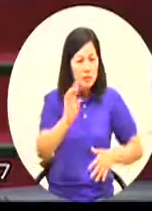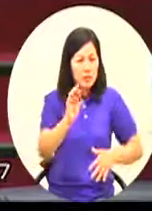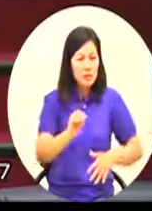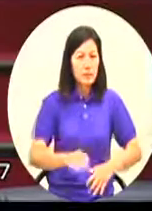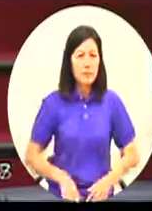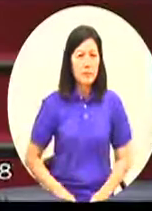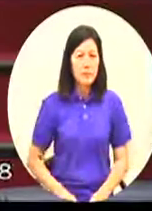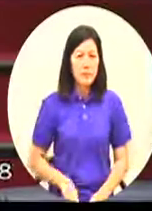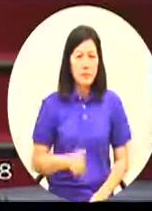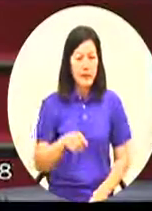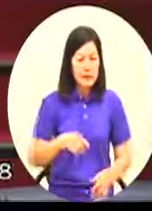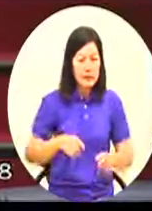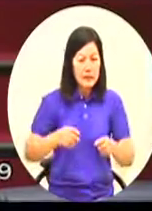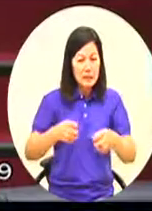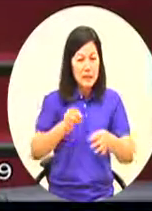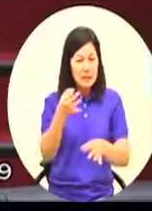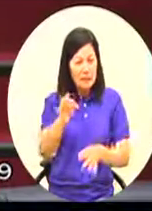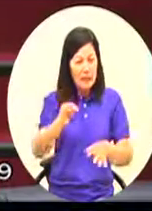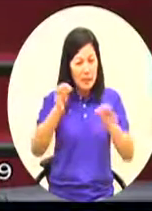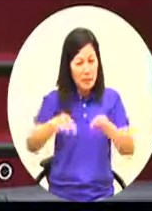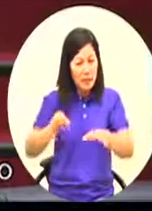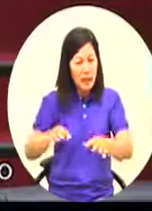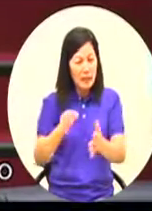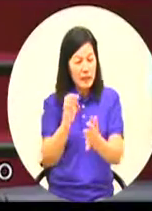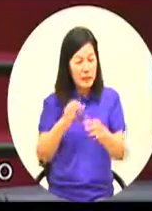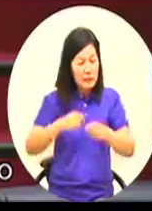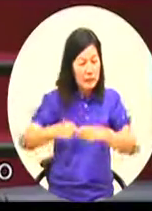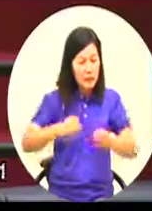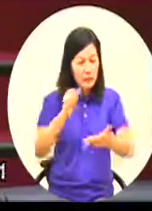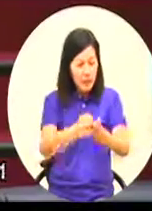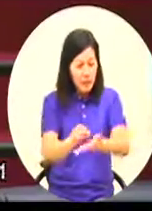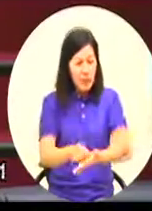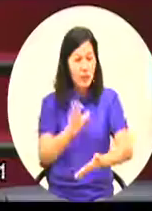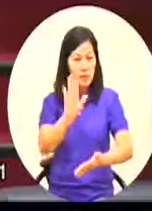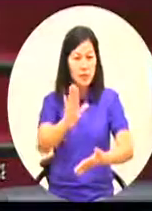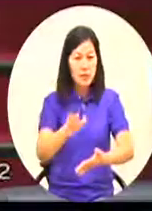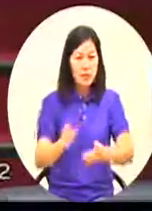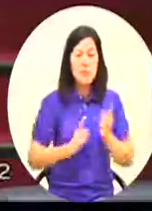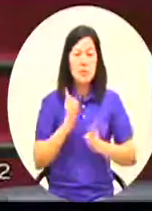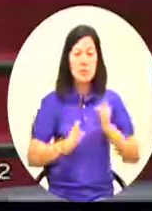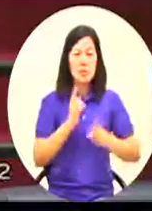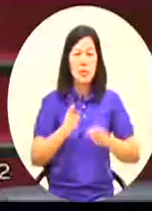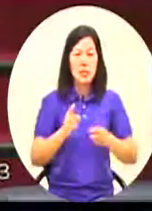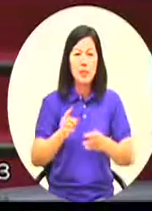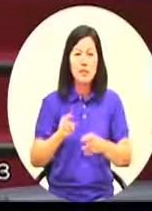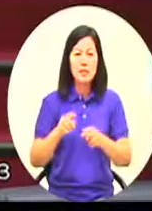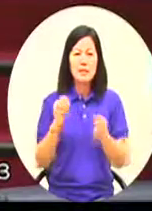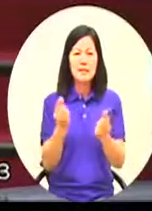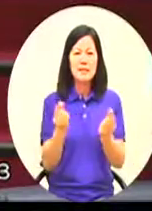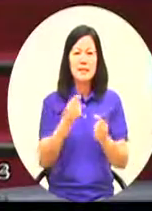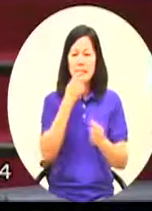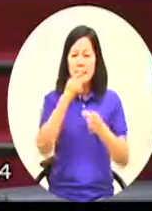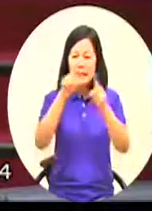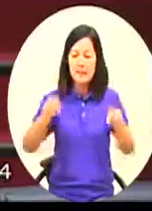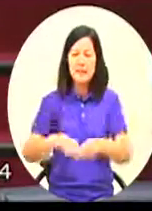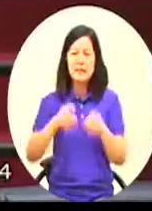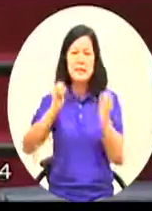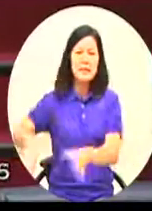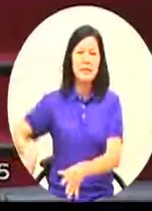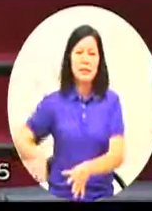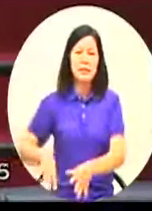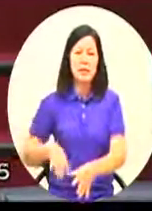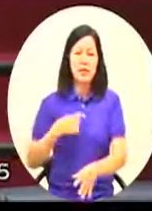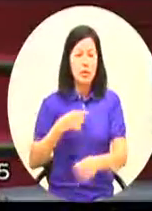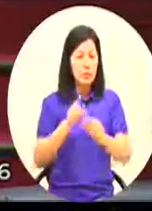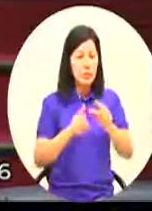里报了那么多的经费，报了那么多的计划，把它当作是随便的纸张浪费丢到那边。我们中央要不